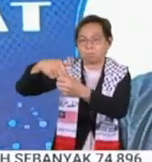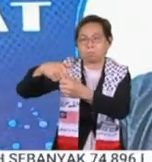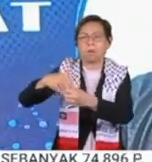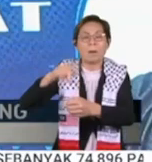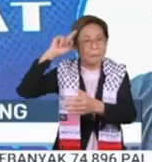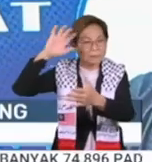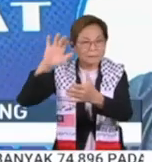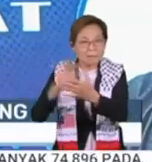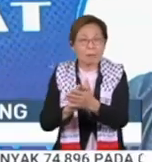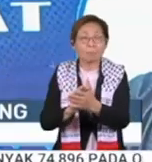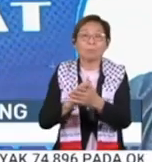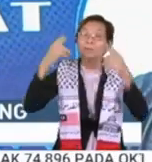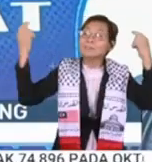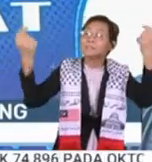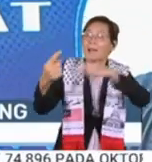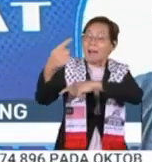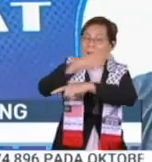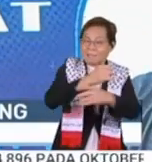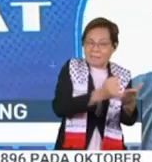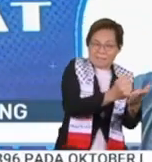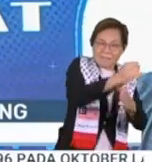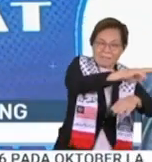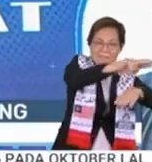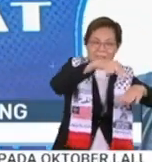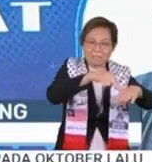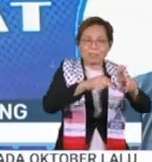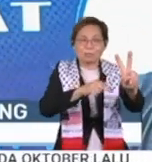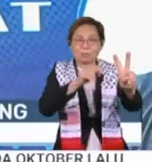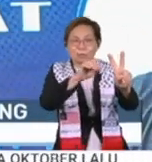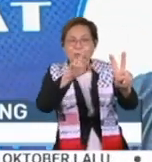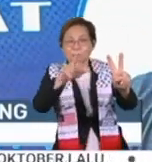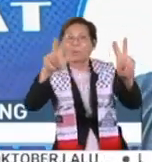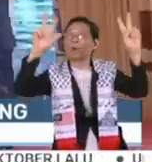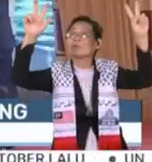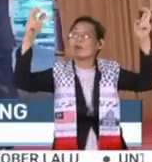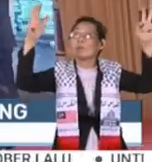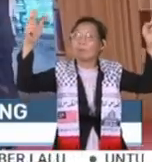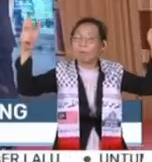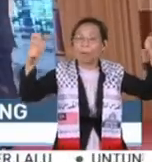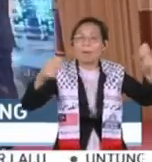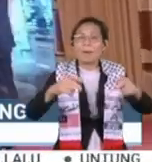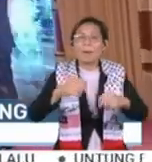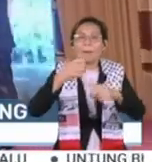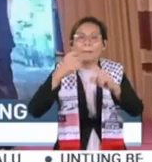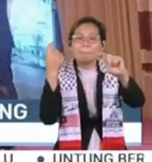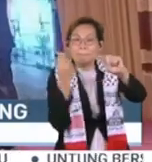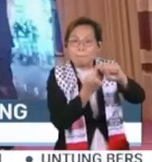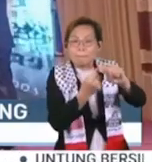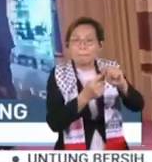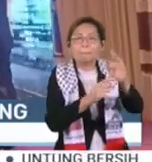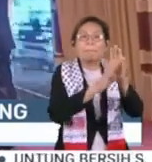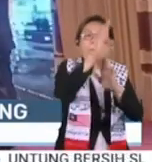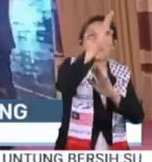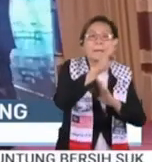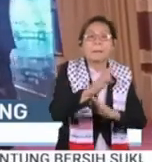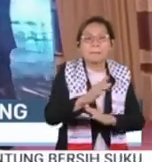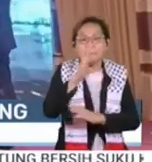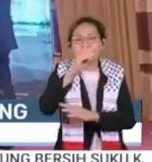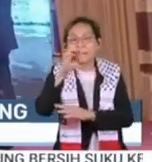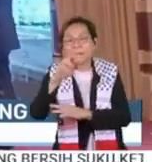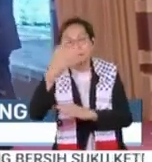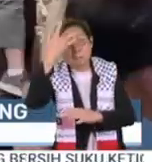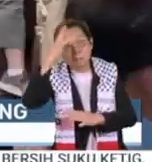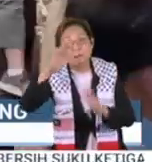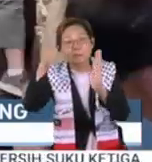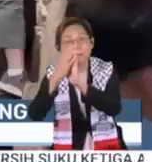Beliau percaya dengan sambutan Hari Integriti Nasional 2023 bertemakan Building Miri Smart City with Integrity,